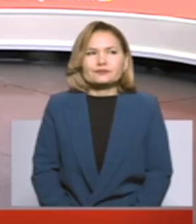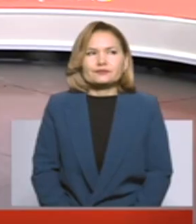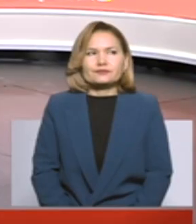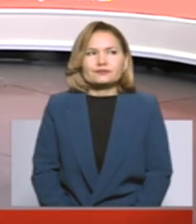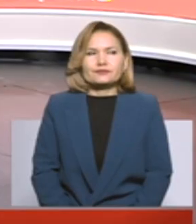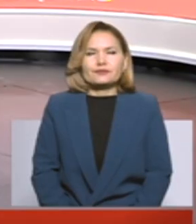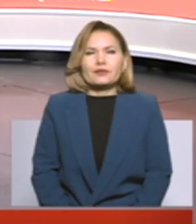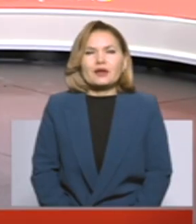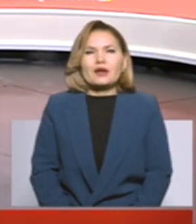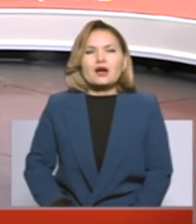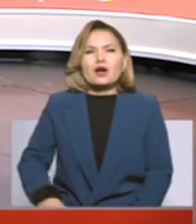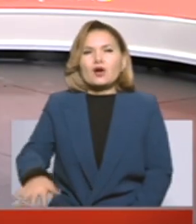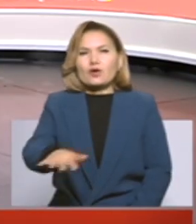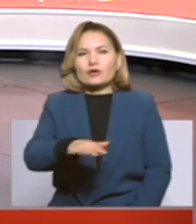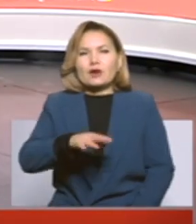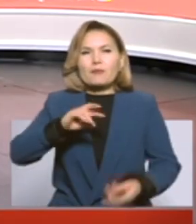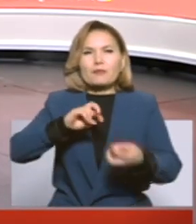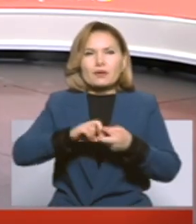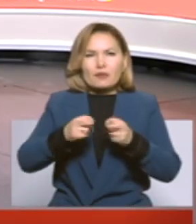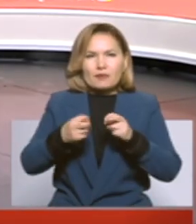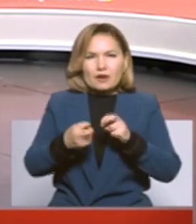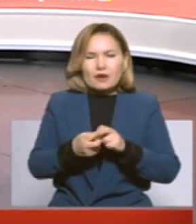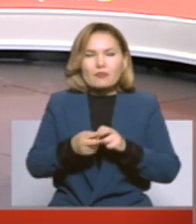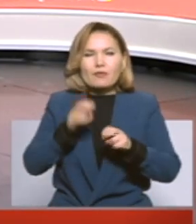Нұрсұлтан, я өңірдегі жағдайды баяндасаңыз.